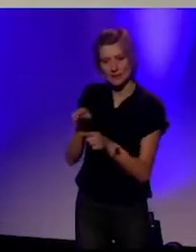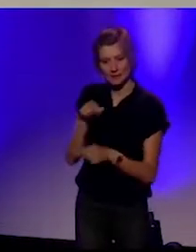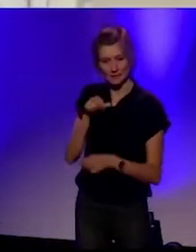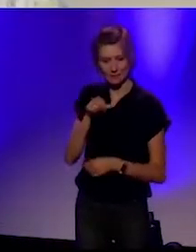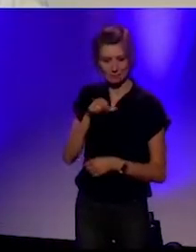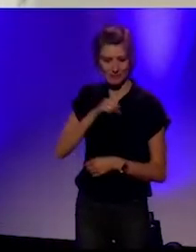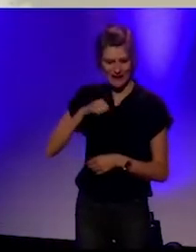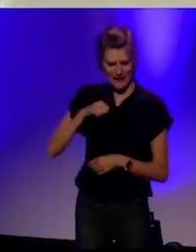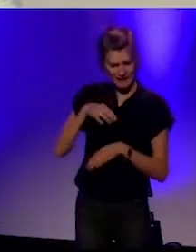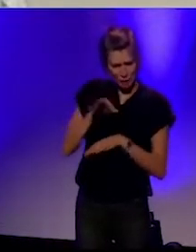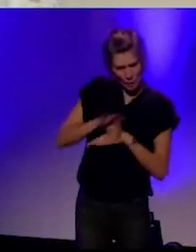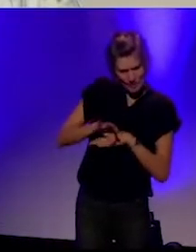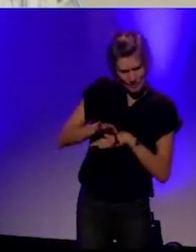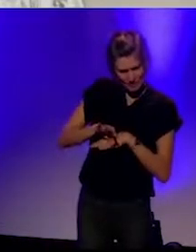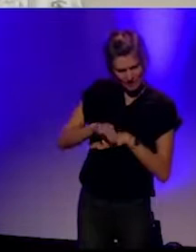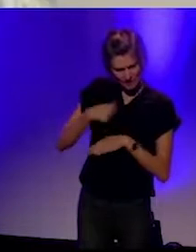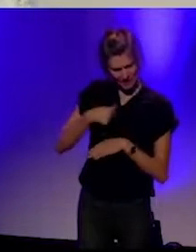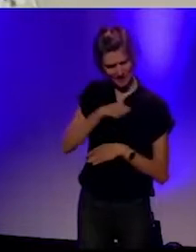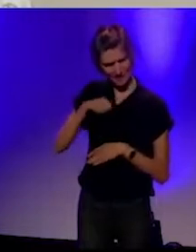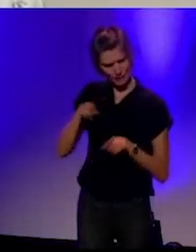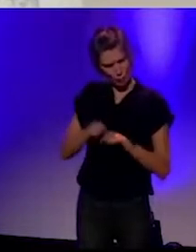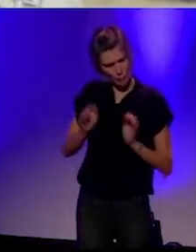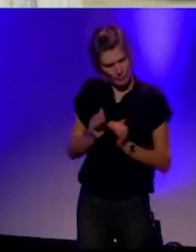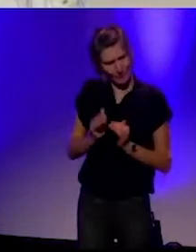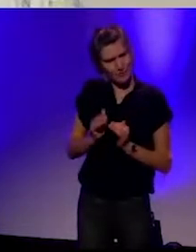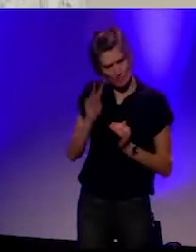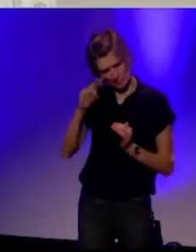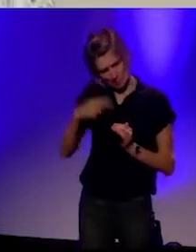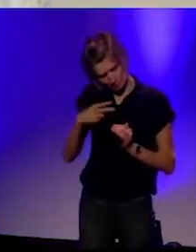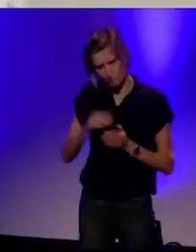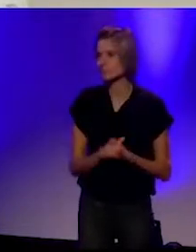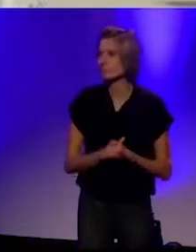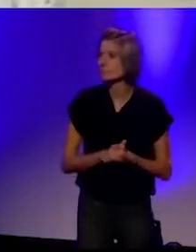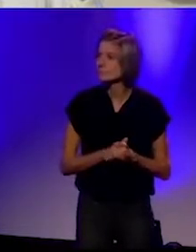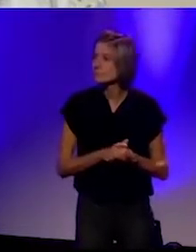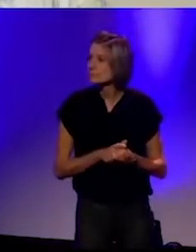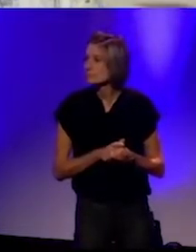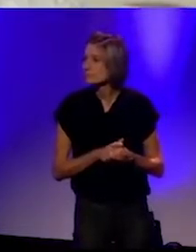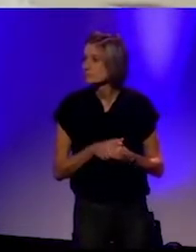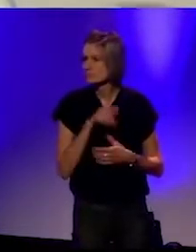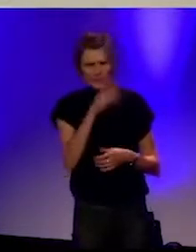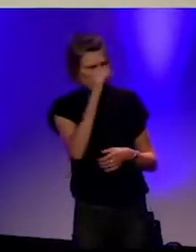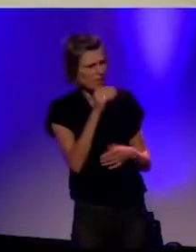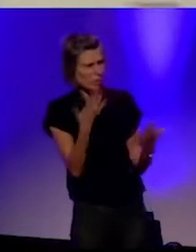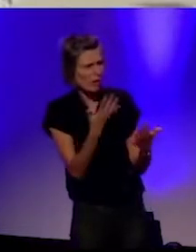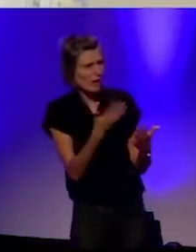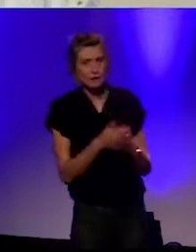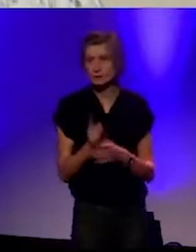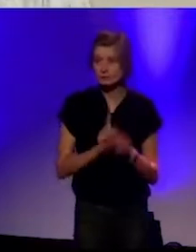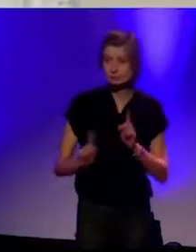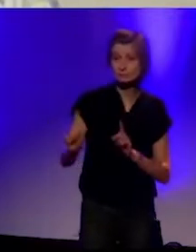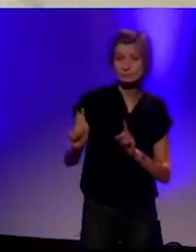en hun eigen beperkingen leren ontdekken. Waar is de meneer? Voor ons. Waarom? Om ons